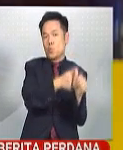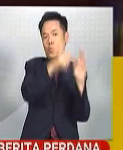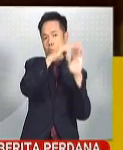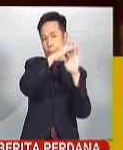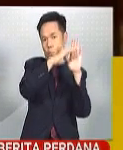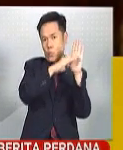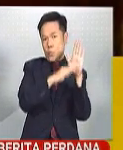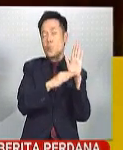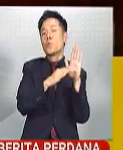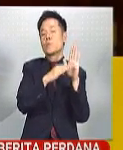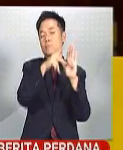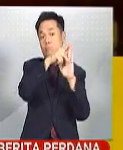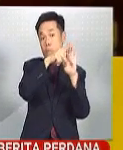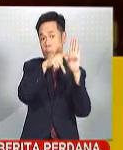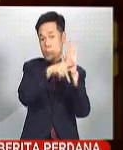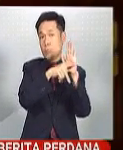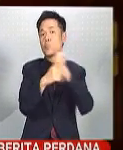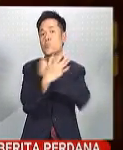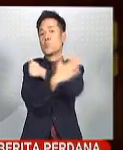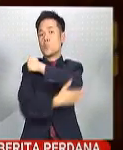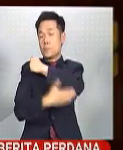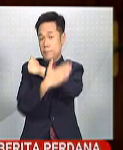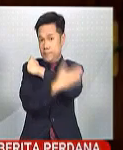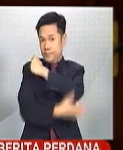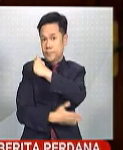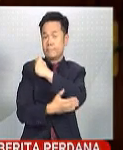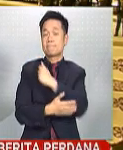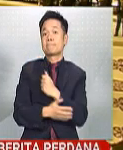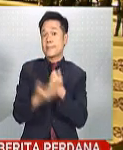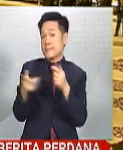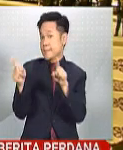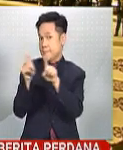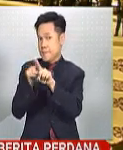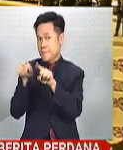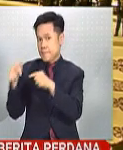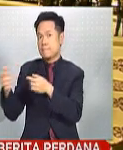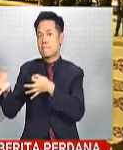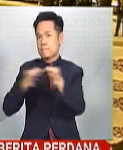negara. Hasrat sama turut disuarakan timbalannya, Dato' Zahidi Zainul Abidin.